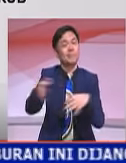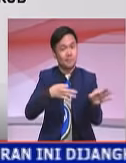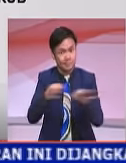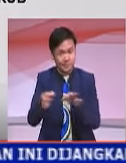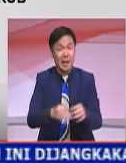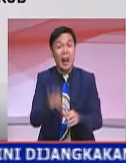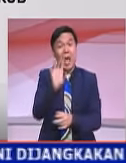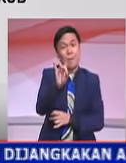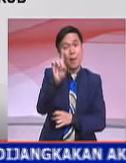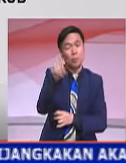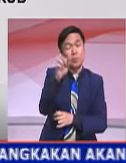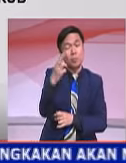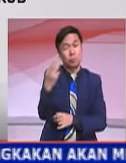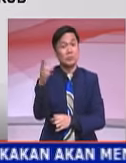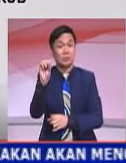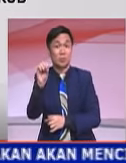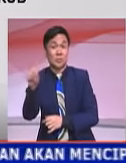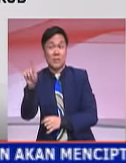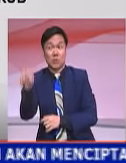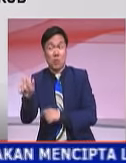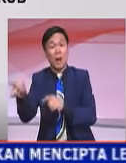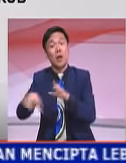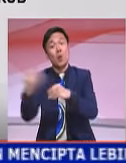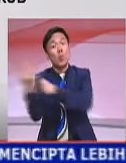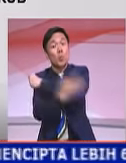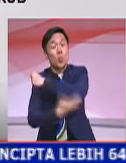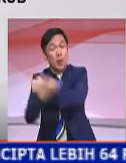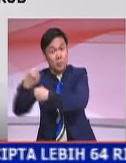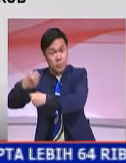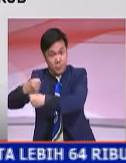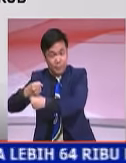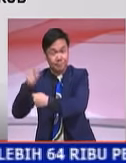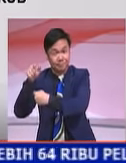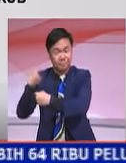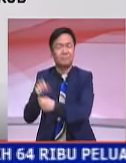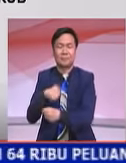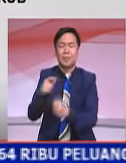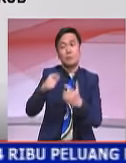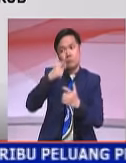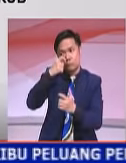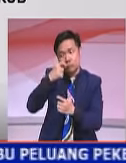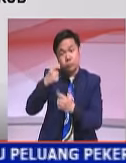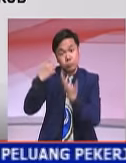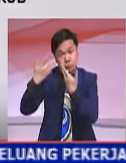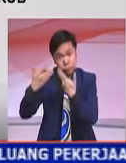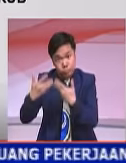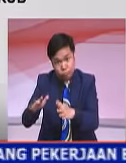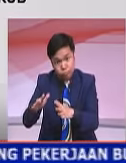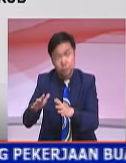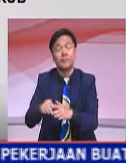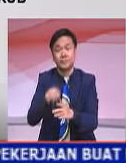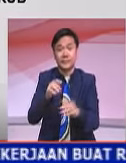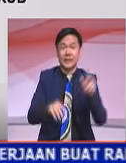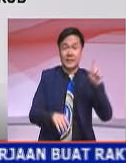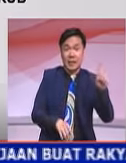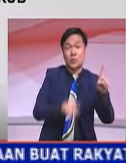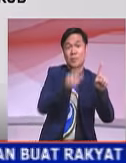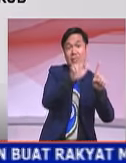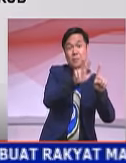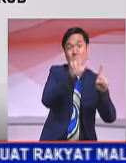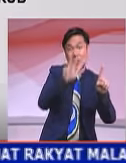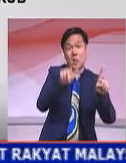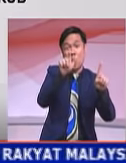seramai 8,601 pekerja warga asing menjalani ujian saringan COVID-19 dengan